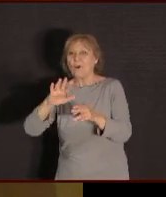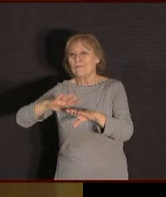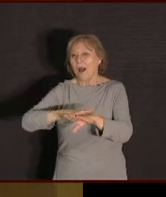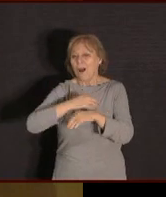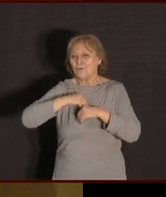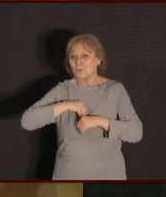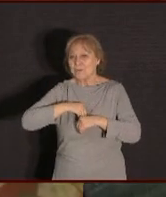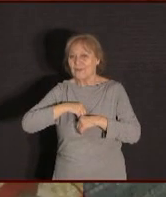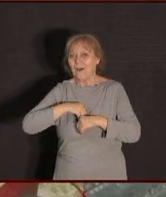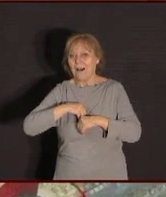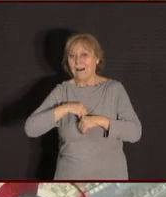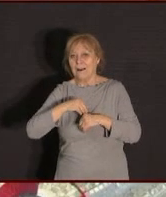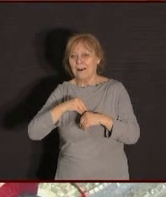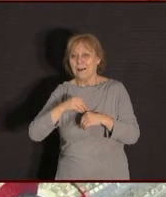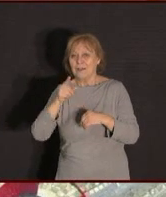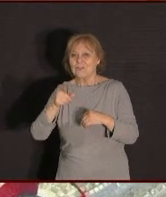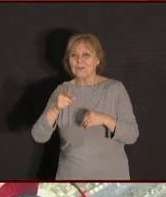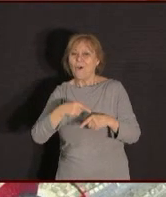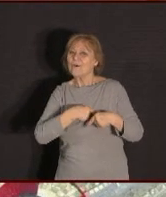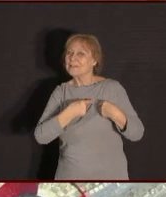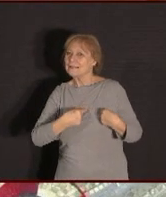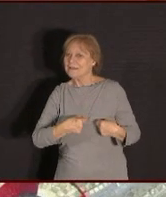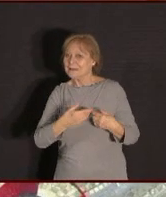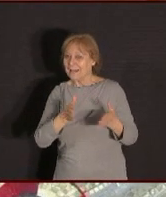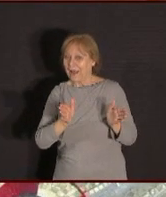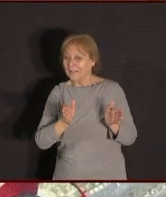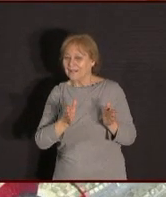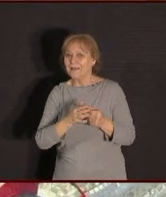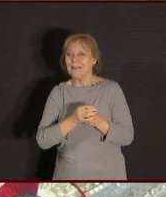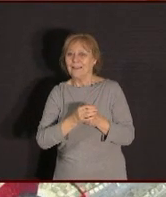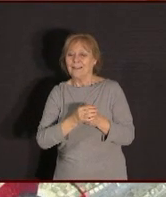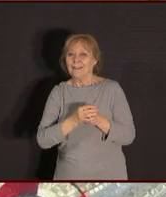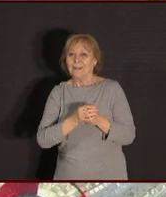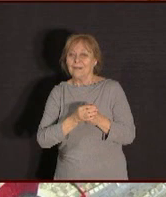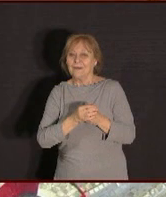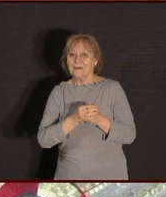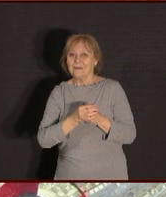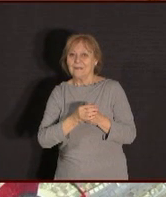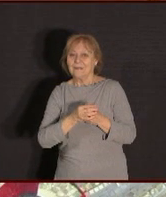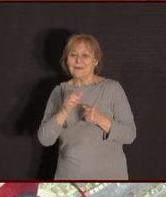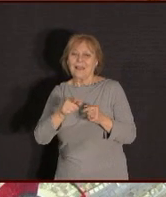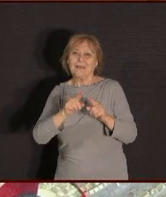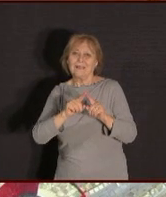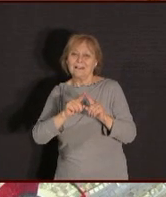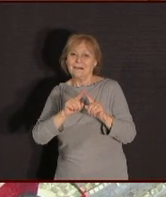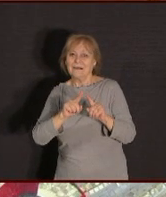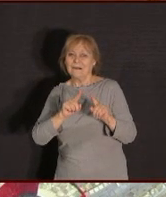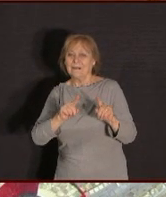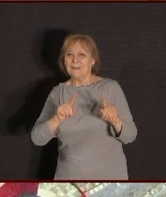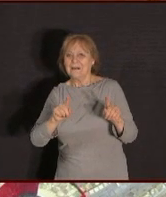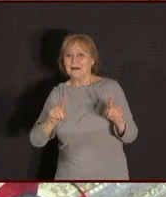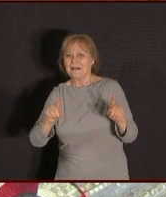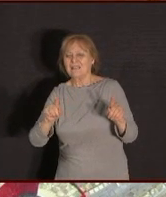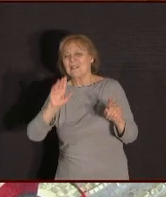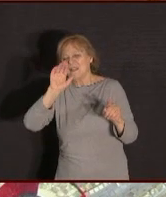so iskreni, teh raznih nakladanj oziroma slabih stvari je dost